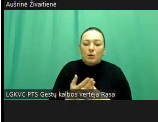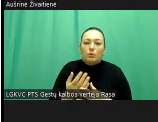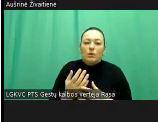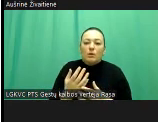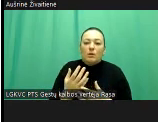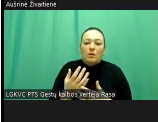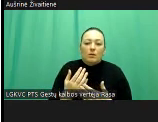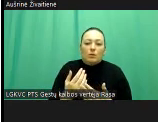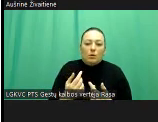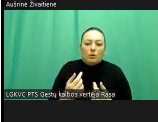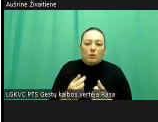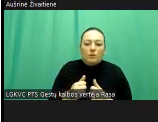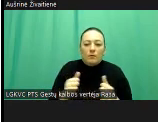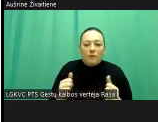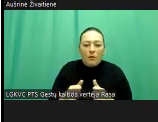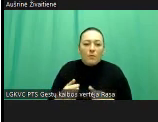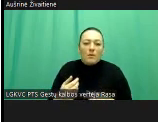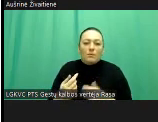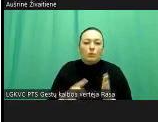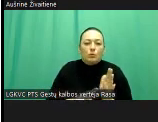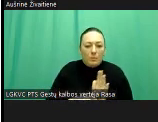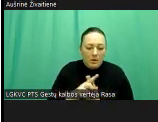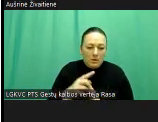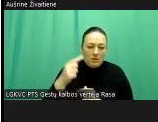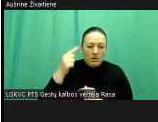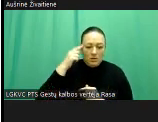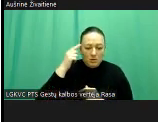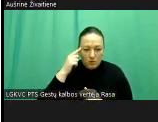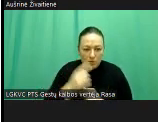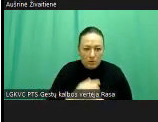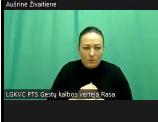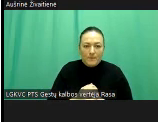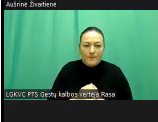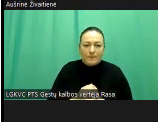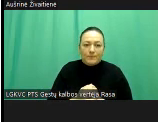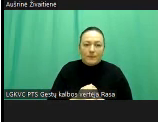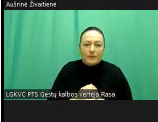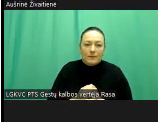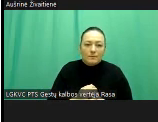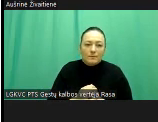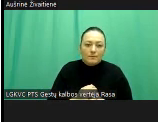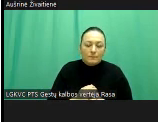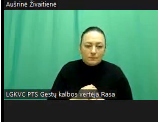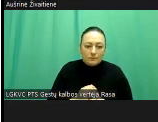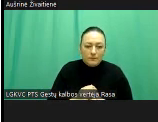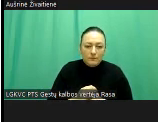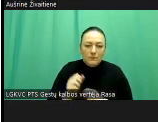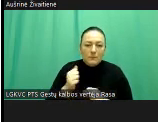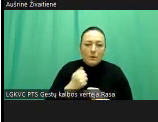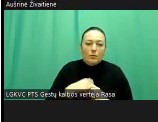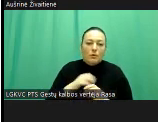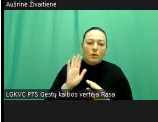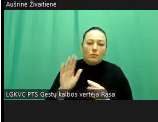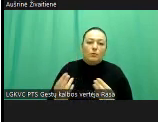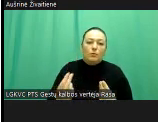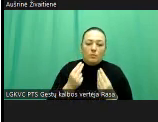žinioms, taptų kaip pastoliai žinioms, kurios turėtų būti dėstamas ir turėtų būti